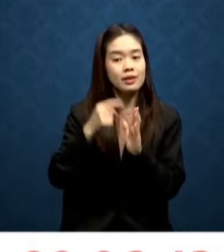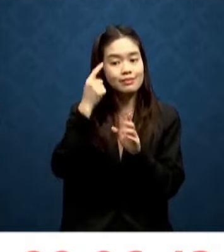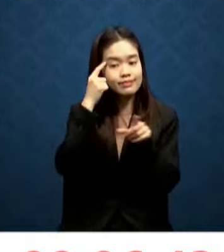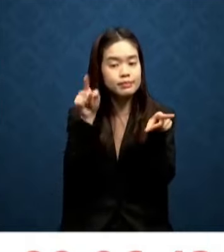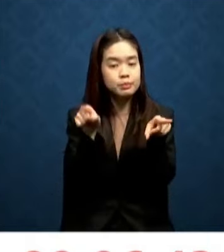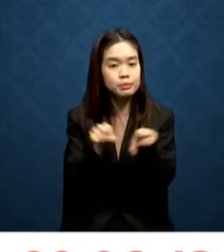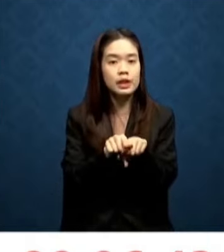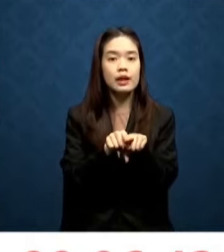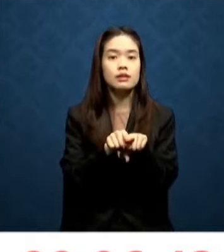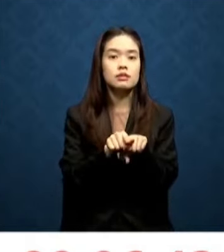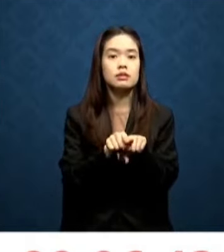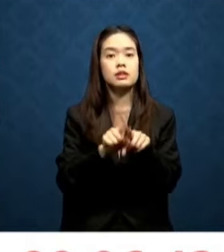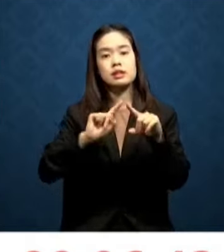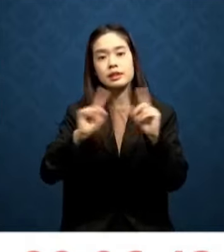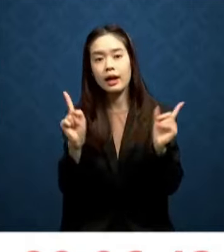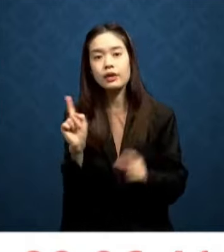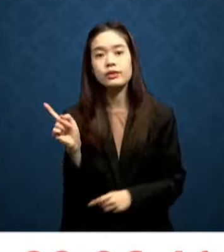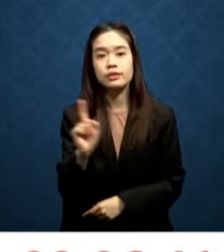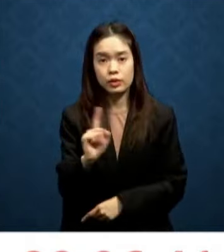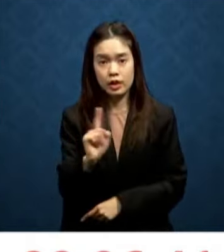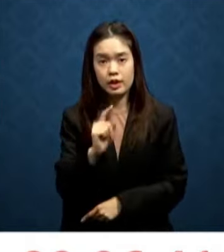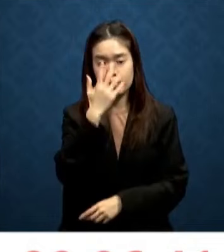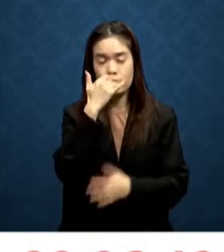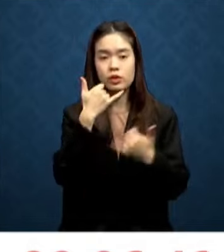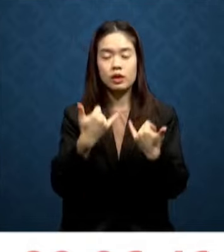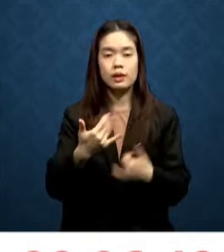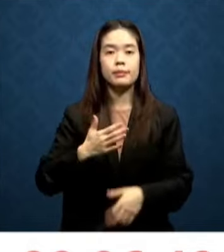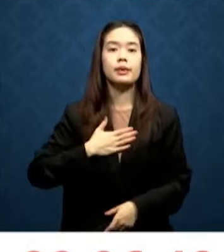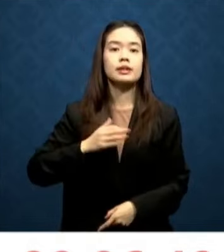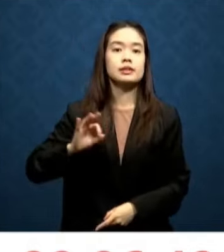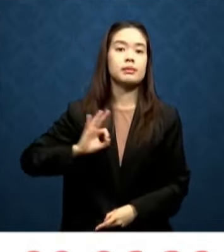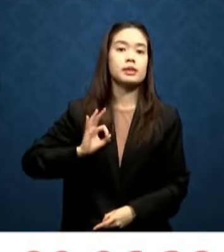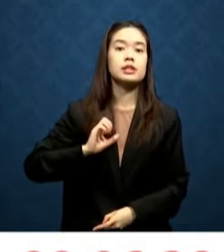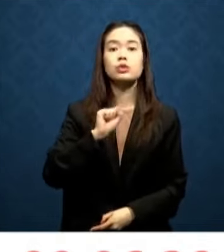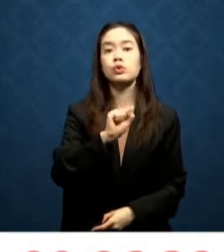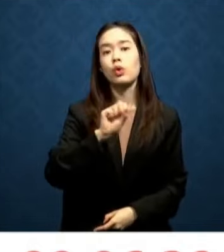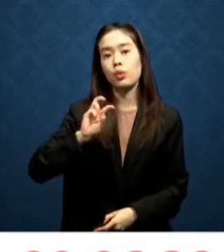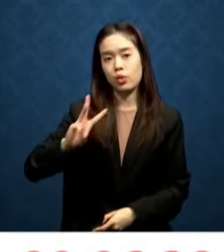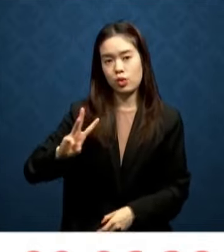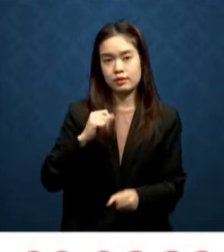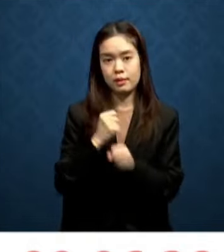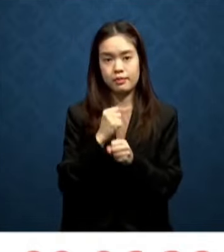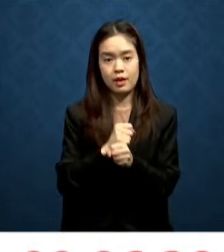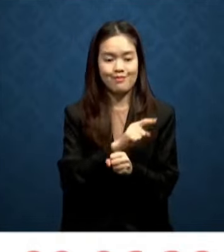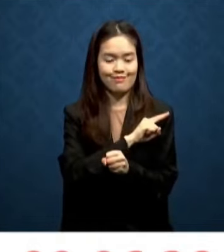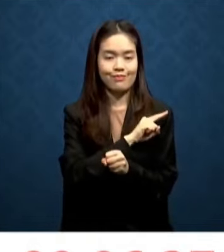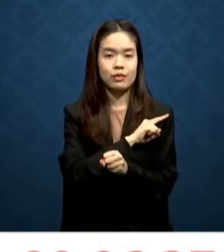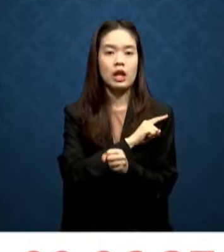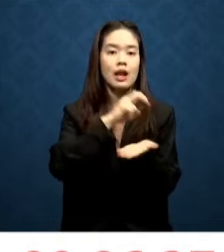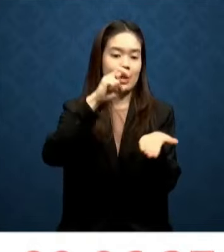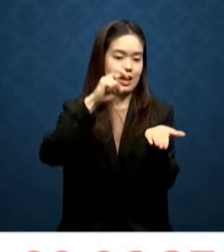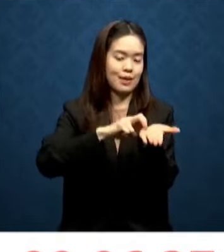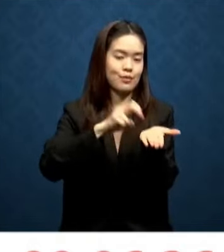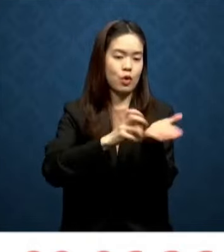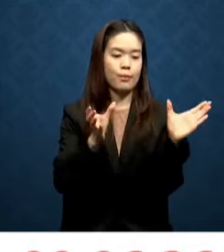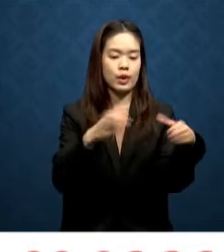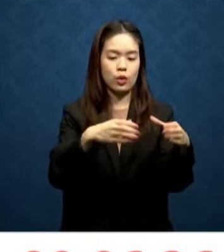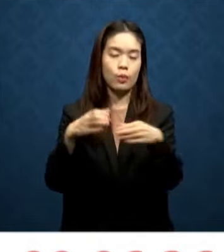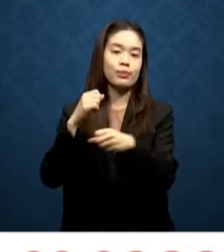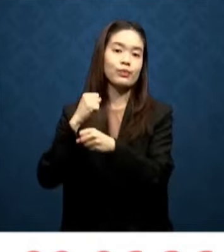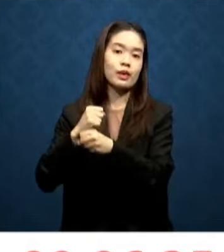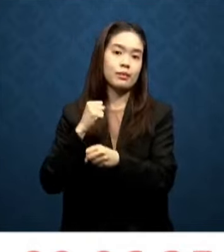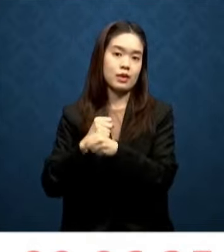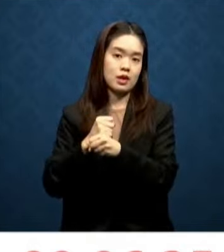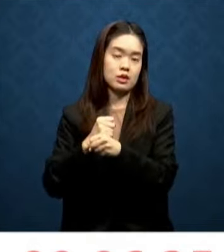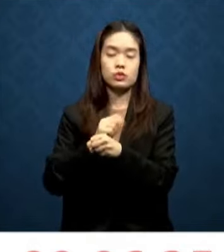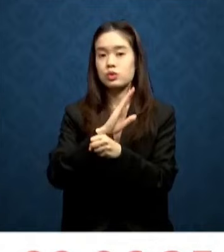นะครับและในหลักการก็คือเราเองเนี่ยเป็นวุฒิสภาที่มีหน้าที่รับรองนะครับองค์กรอิสระพอมีประเด็นเ